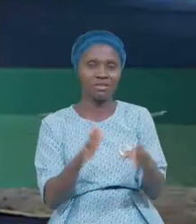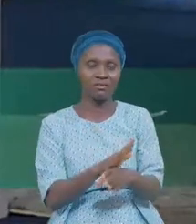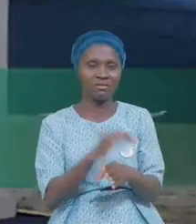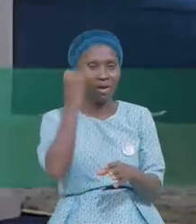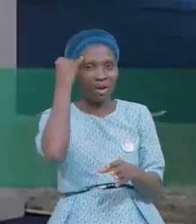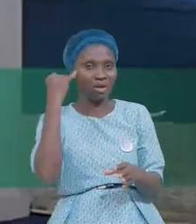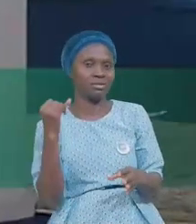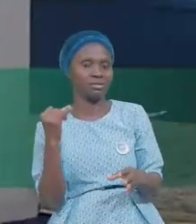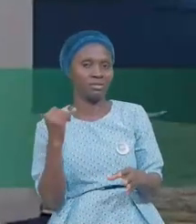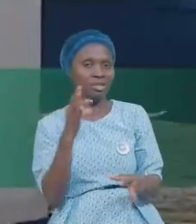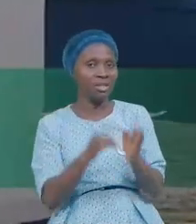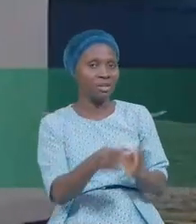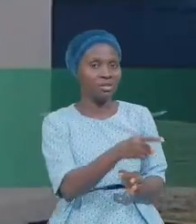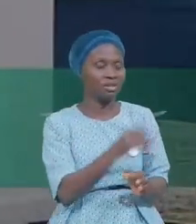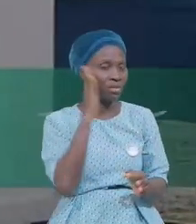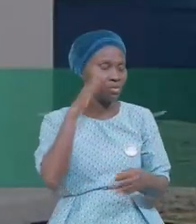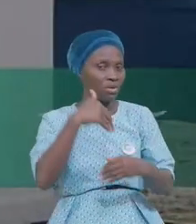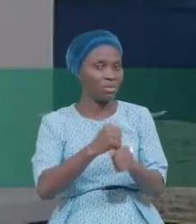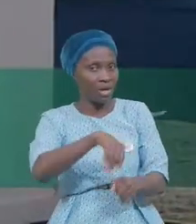S'ils voulaient amener quelqu'un d'autre à faire